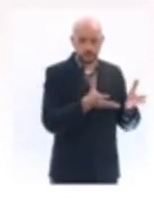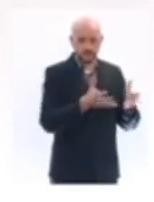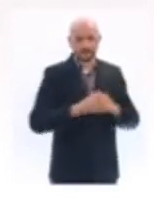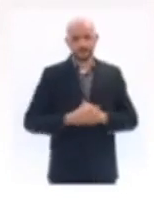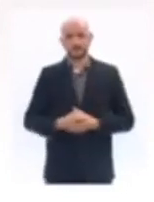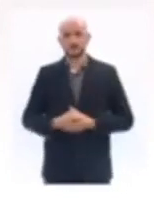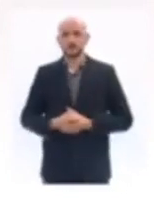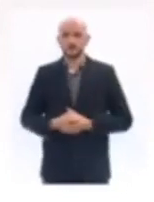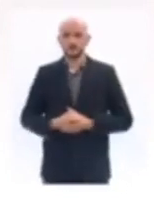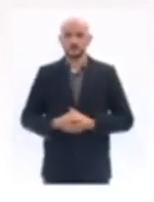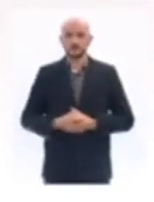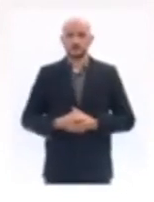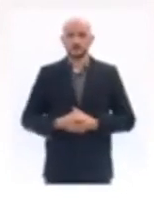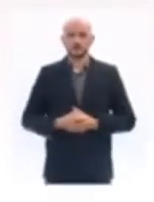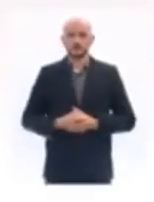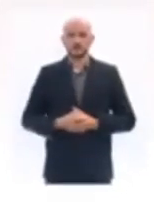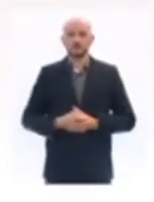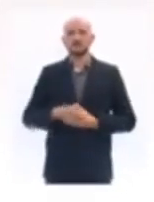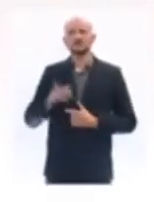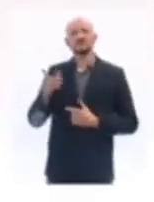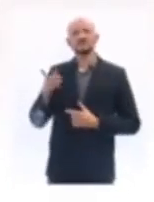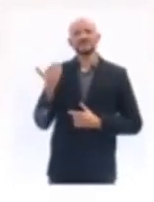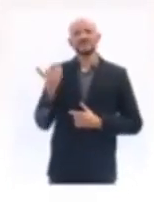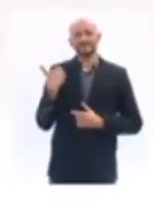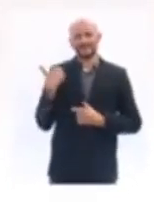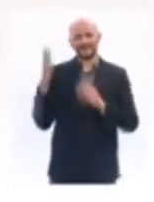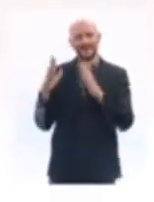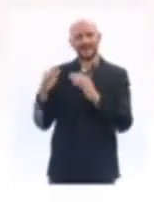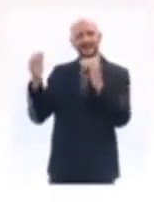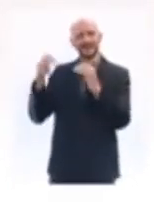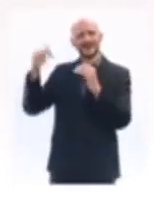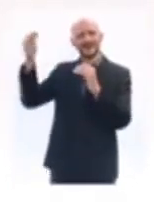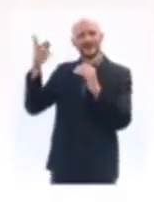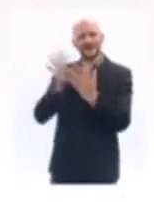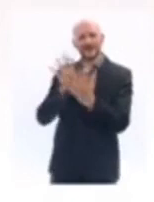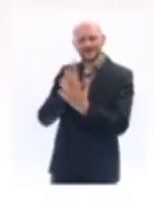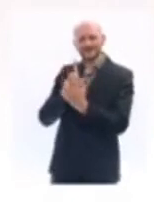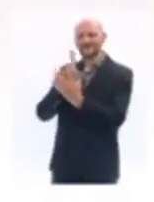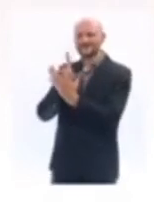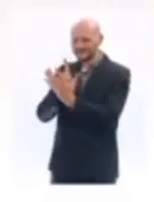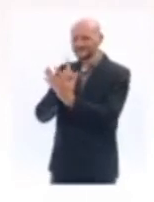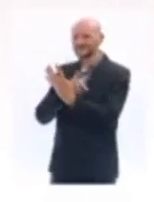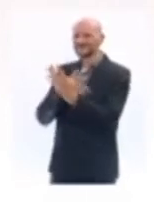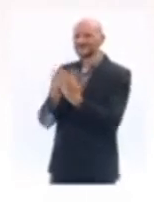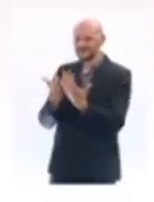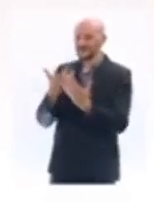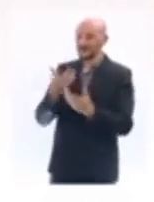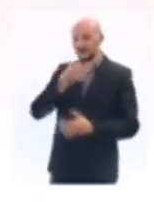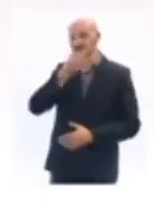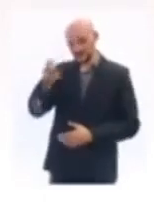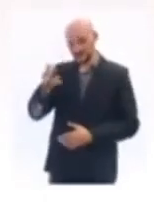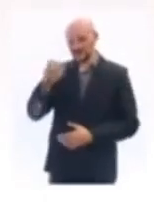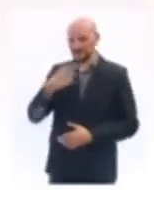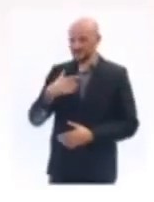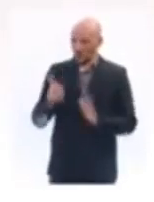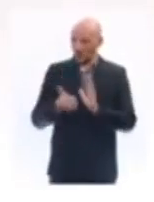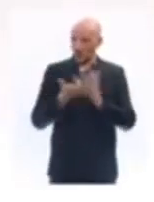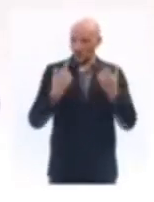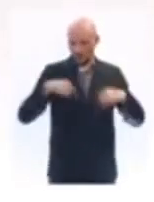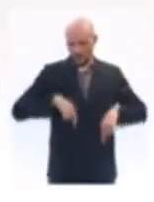Deux questions ont été posées. La première, comment est-ce qu'on arrive à 10 000 lits de réanimation? D'abord, le 15 avril